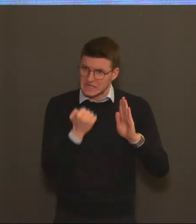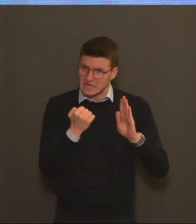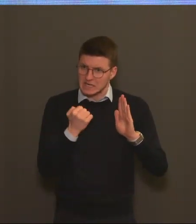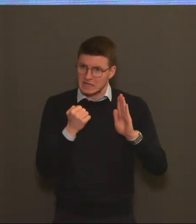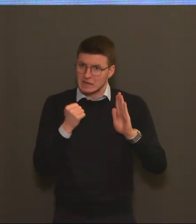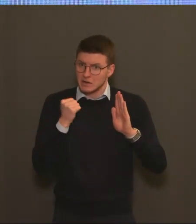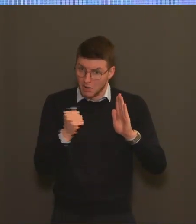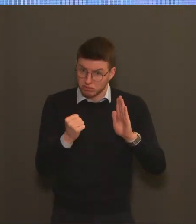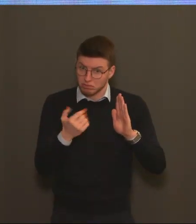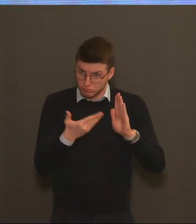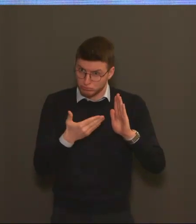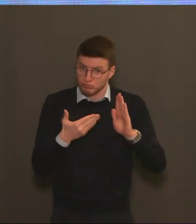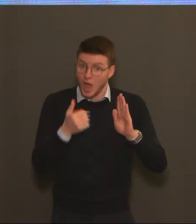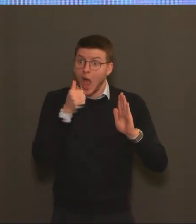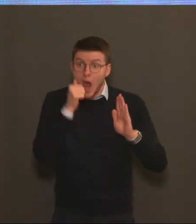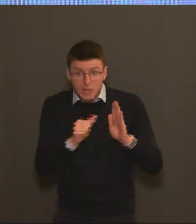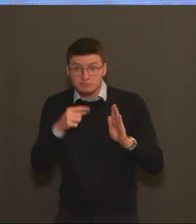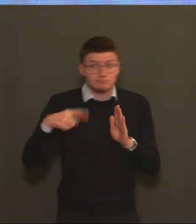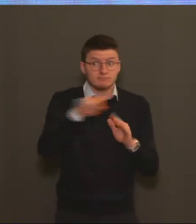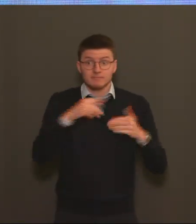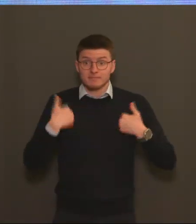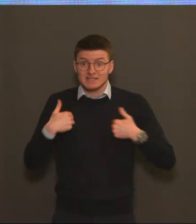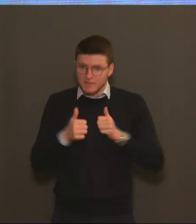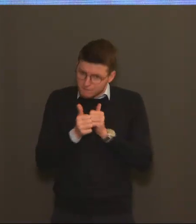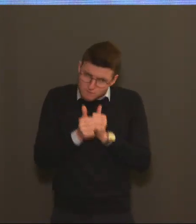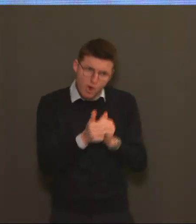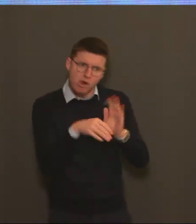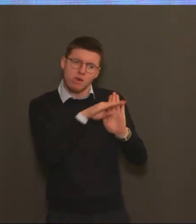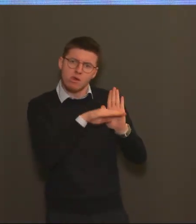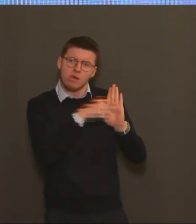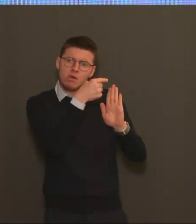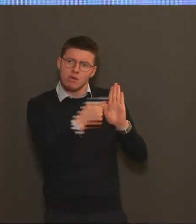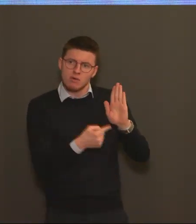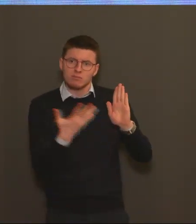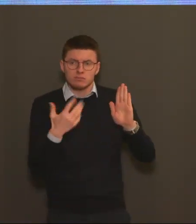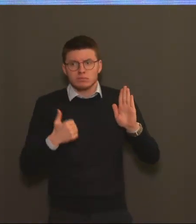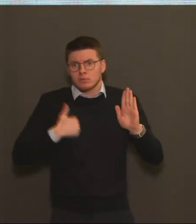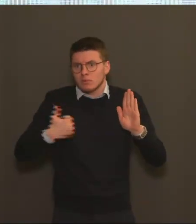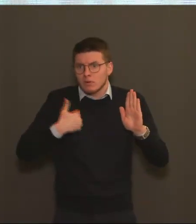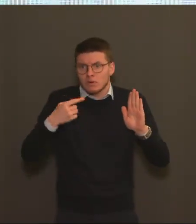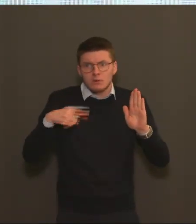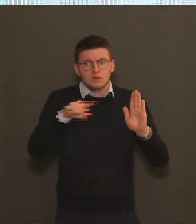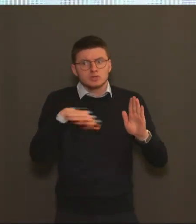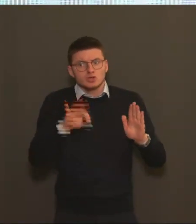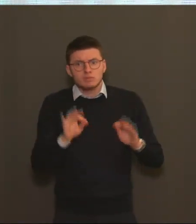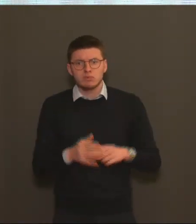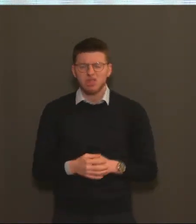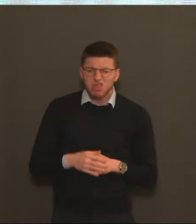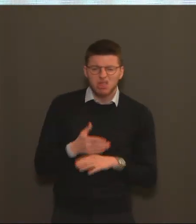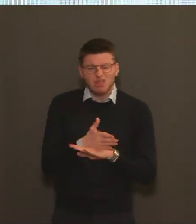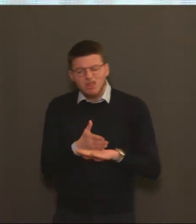dat we terecht al eens meer zeuren en morren, gaan we ons hier duidelijk niet laten kennen.